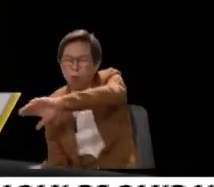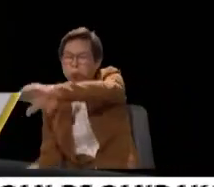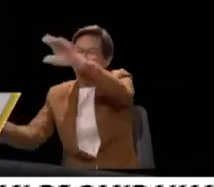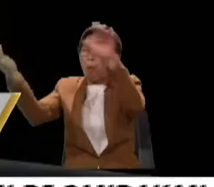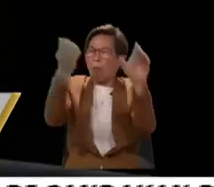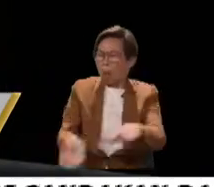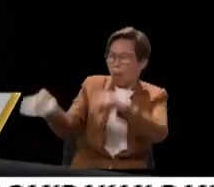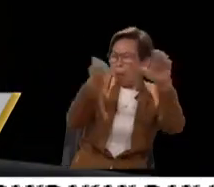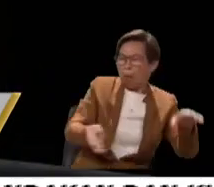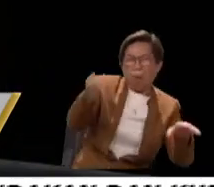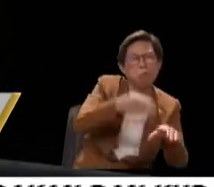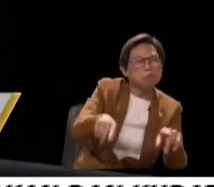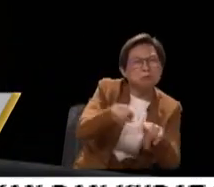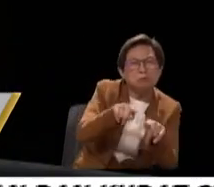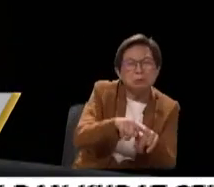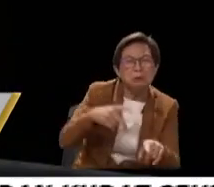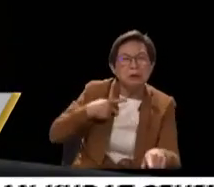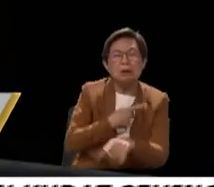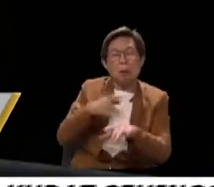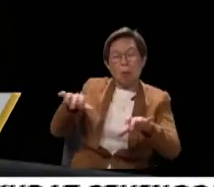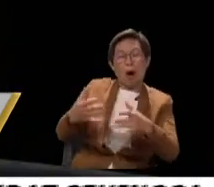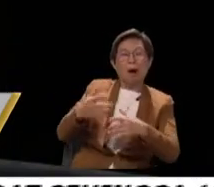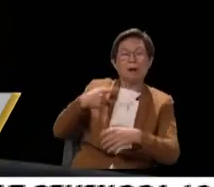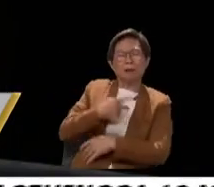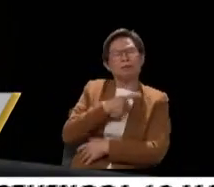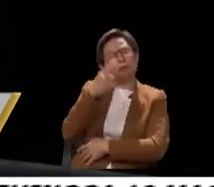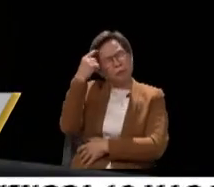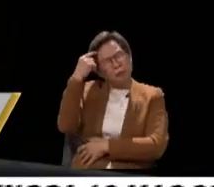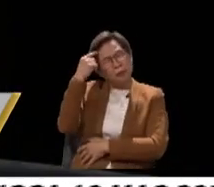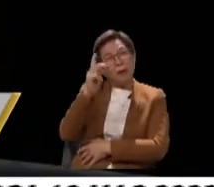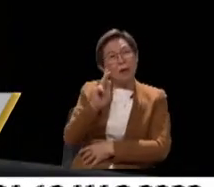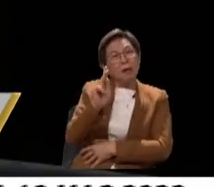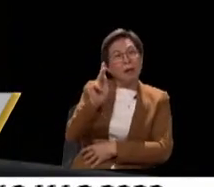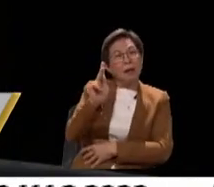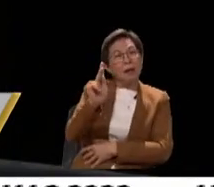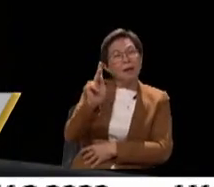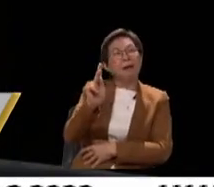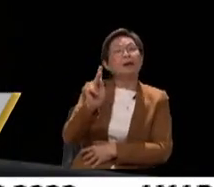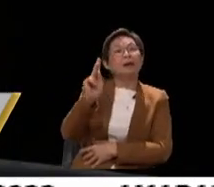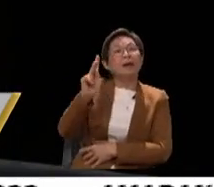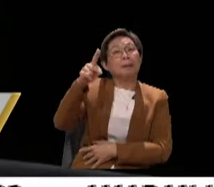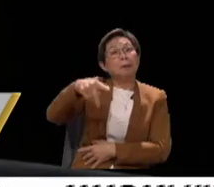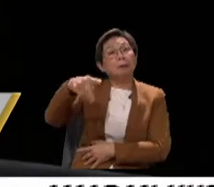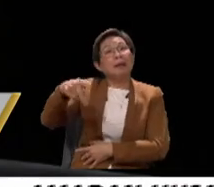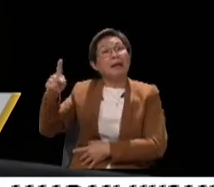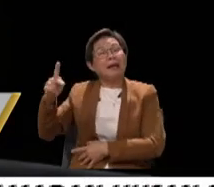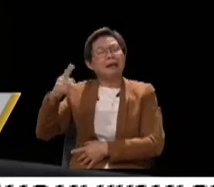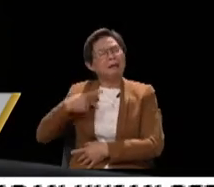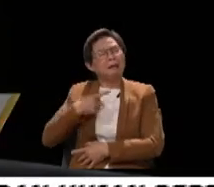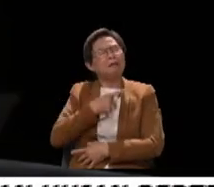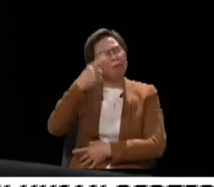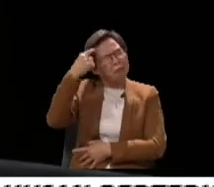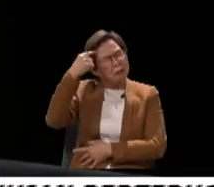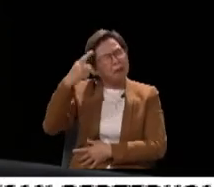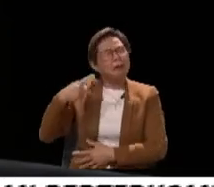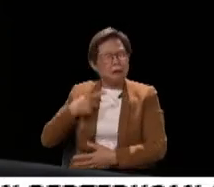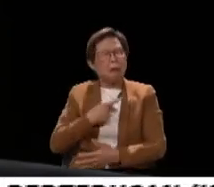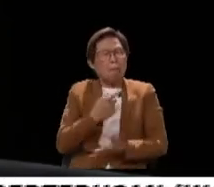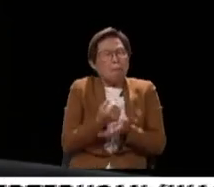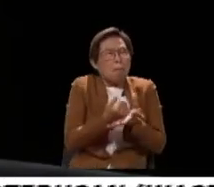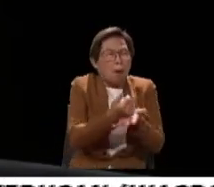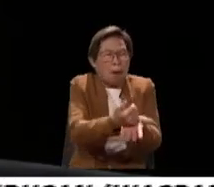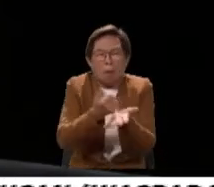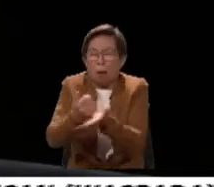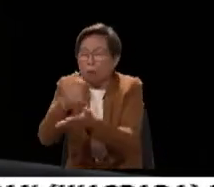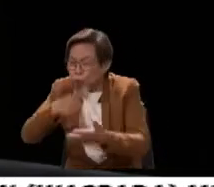jadi apa yang kita laksanakan di peringkat kppk Kementerian perusan perladangan dan komoditi kita juga memberi bantuan